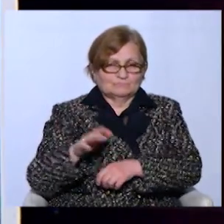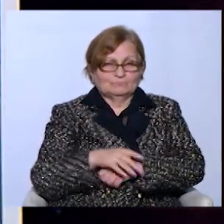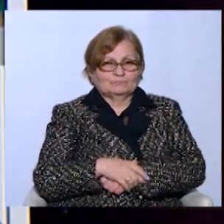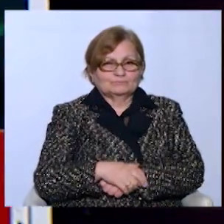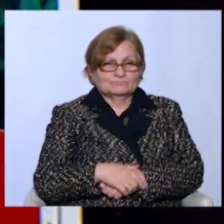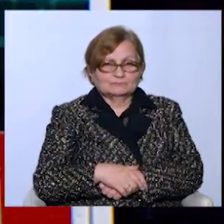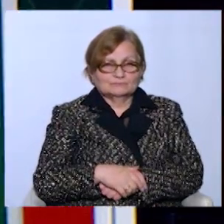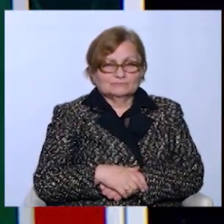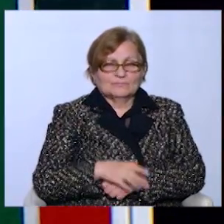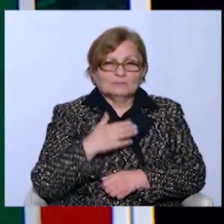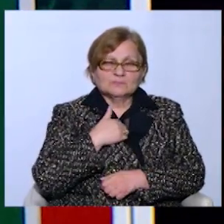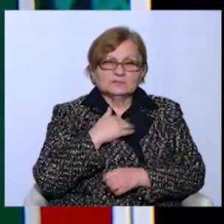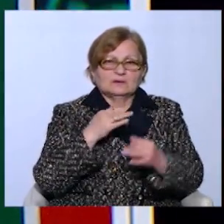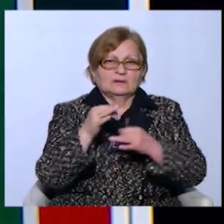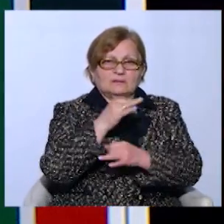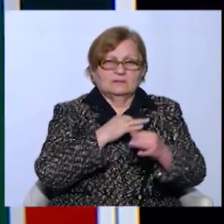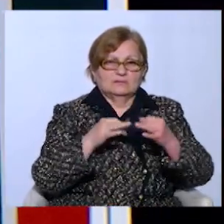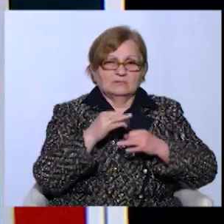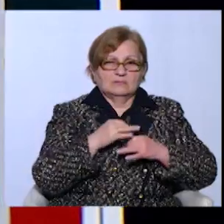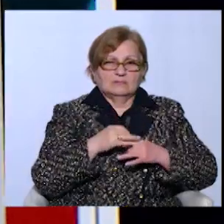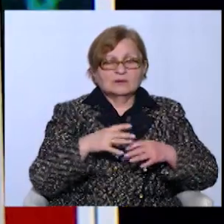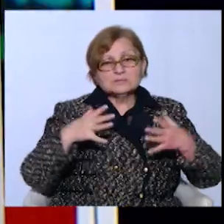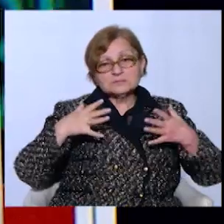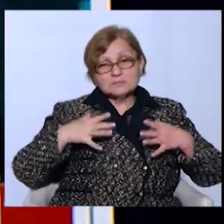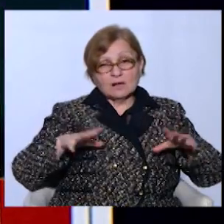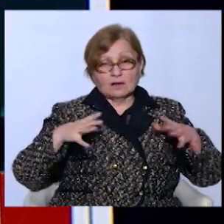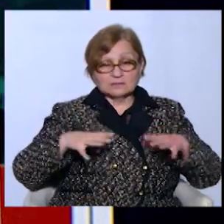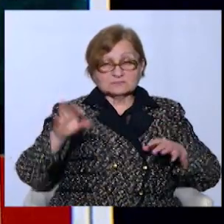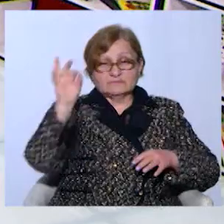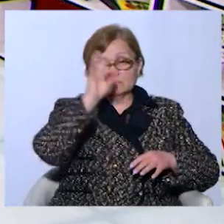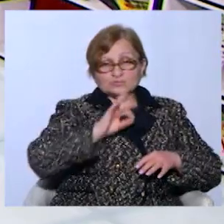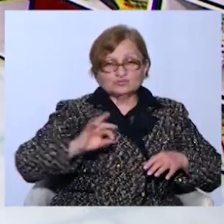მინდა გესაუბროთ საქართველოს შესახებ.